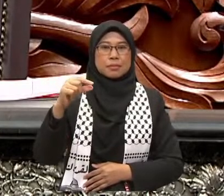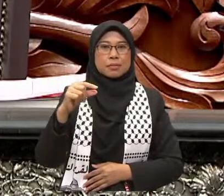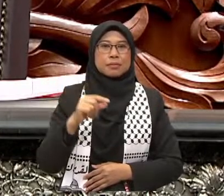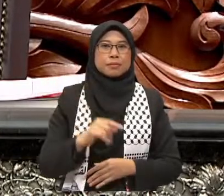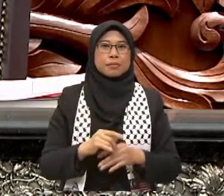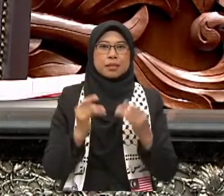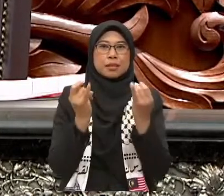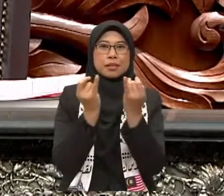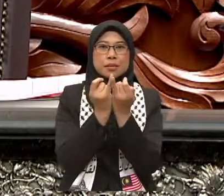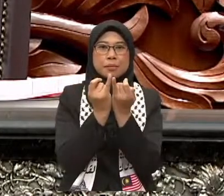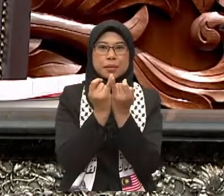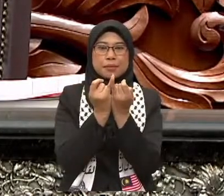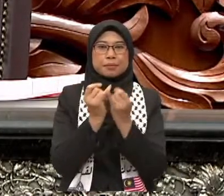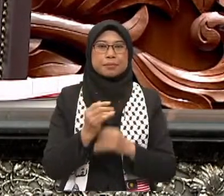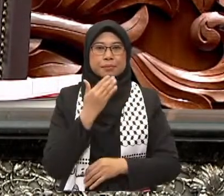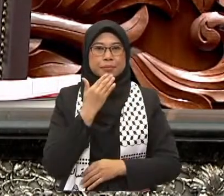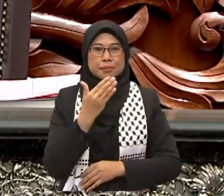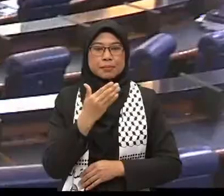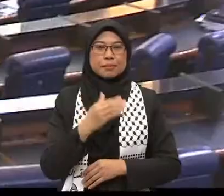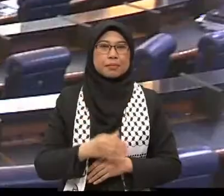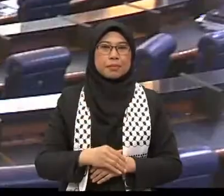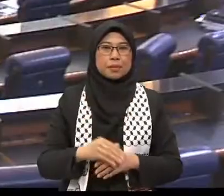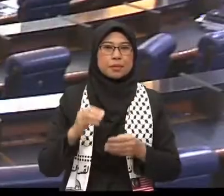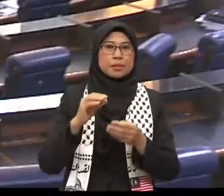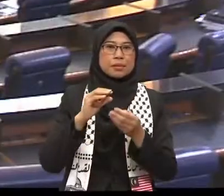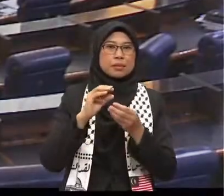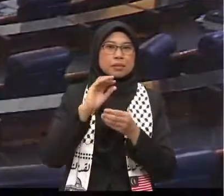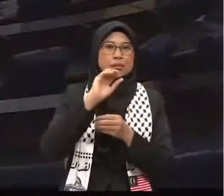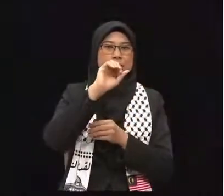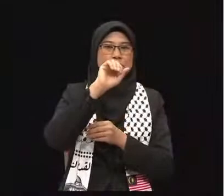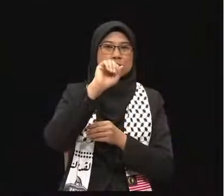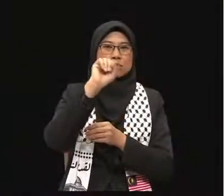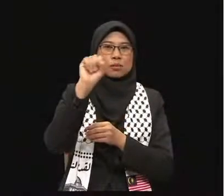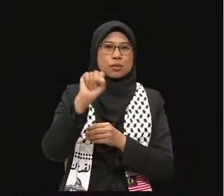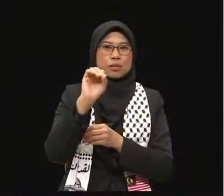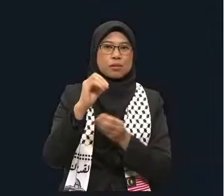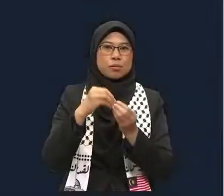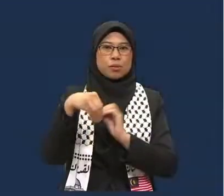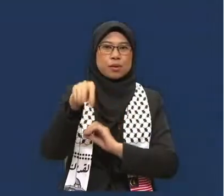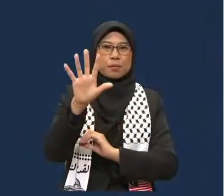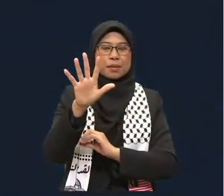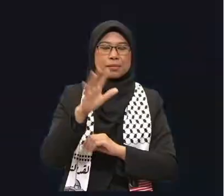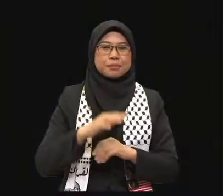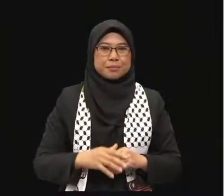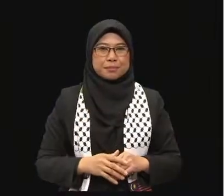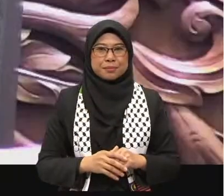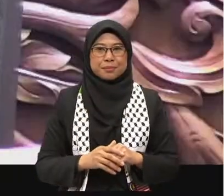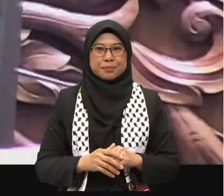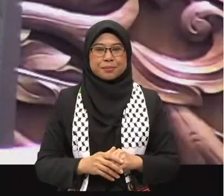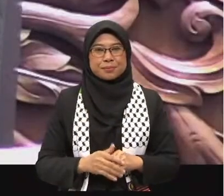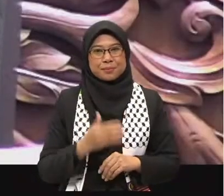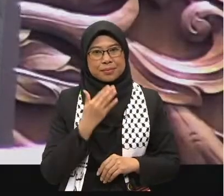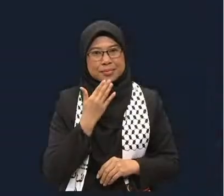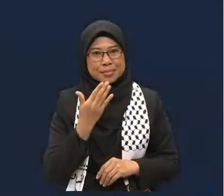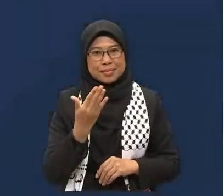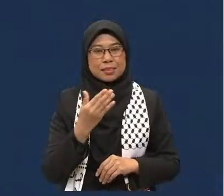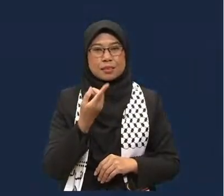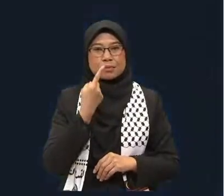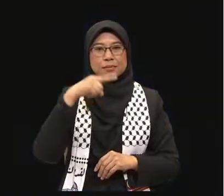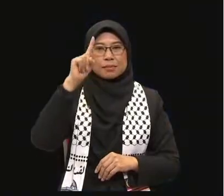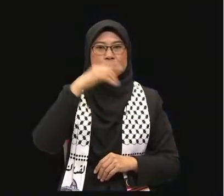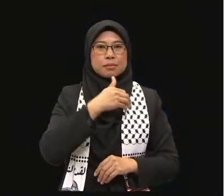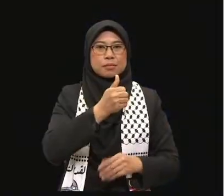typing Terima kasih Tan Sri speaker soalan saya soalan lima silakan menteri Terima kasih